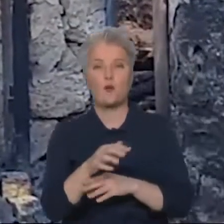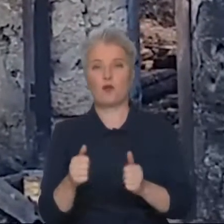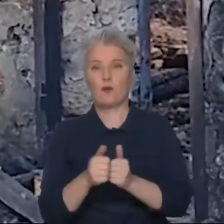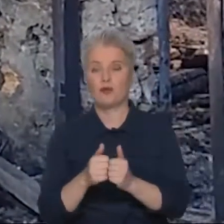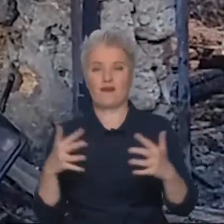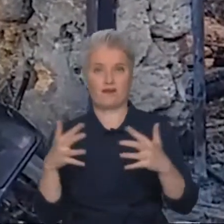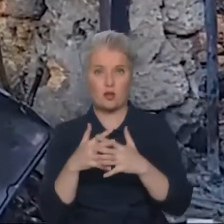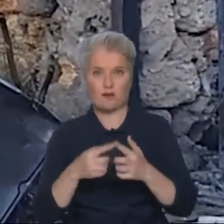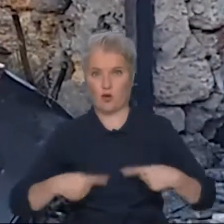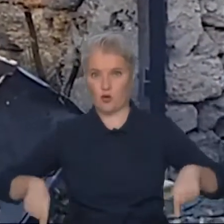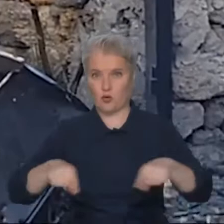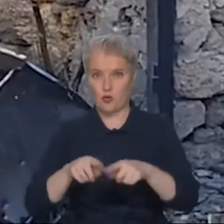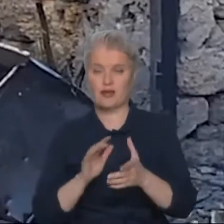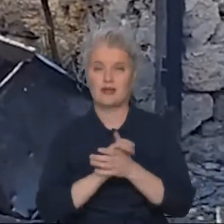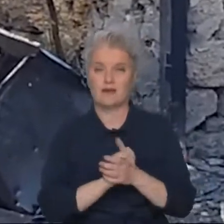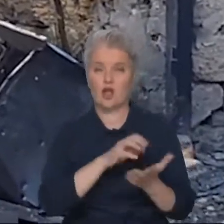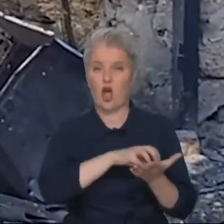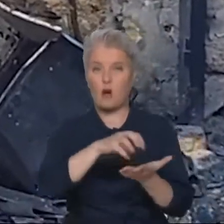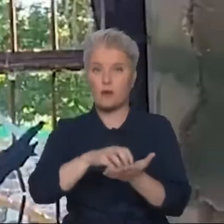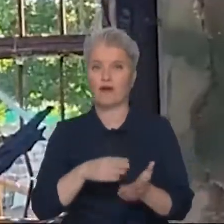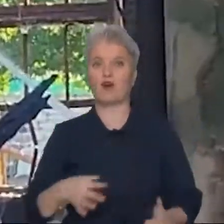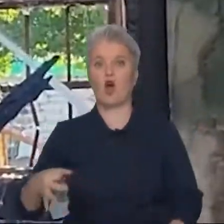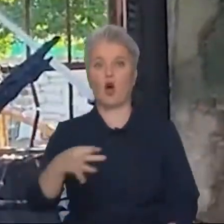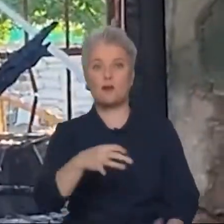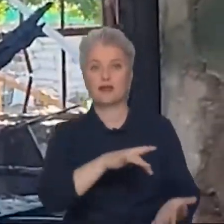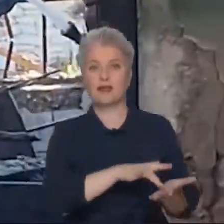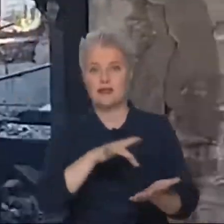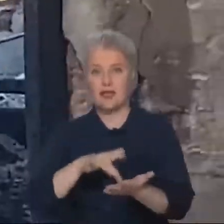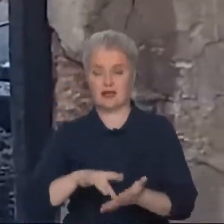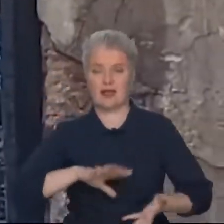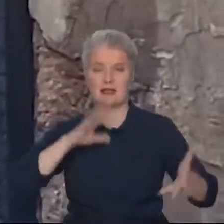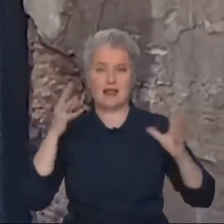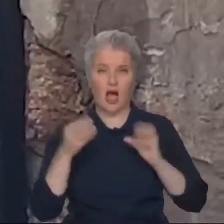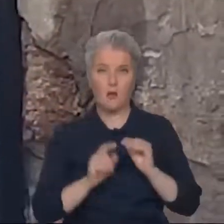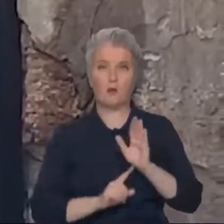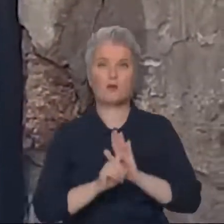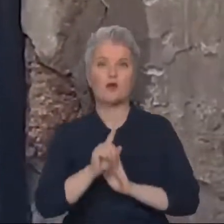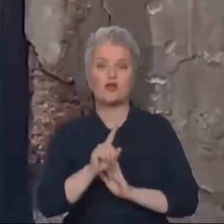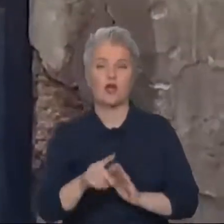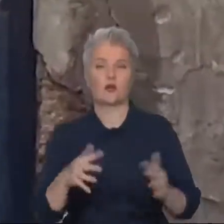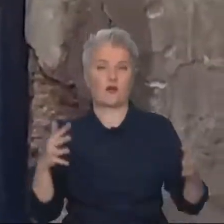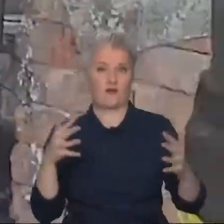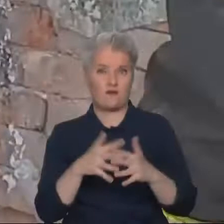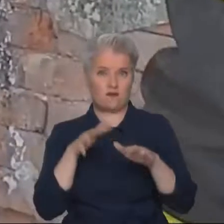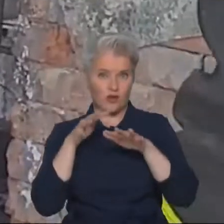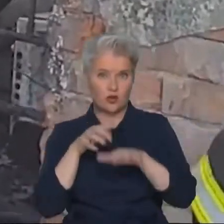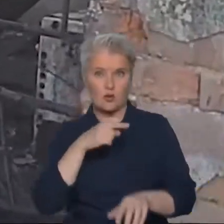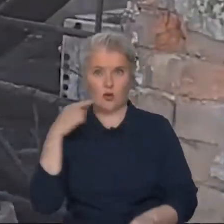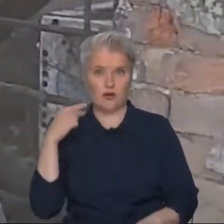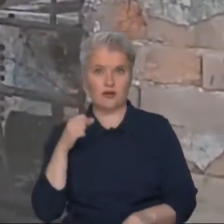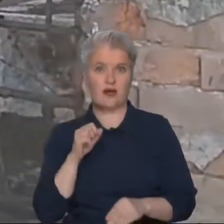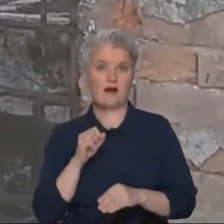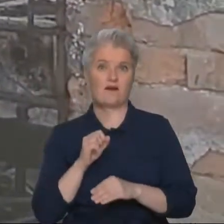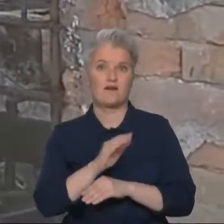зони, зокрема цивільних об'єктів у обласних центрах. Загалом, спочатку повномасштабного військового вторгнення Росія випустила